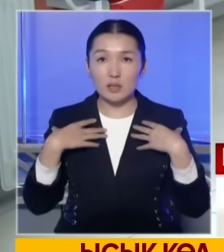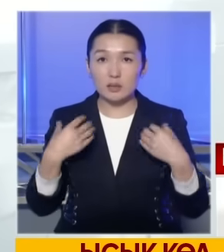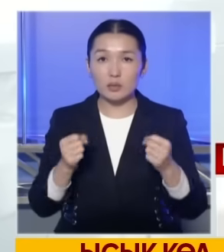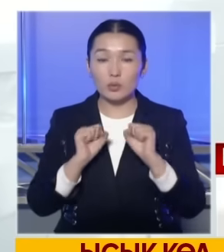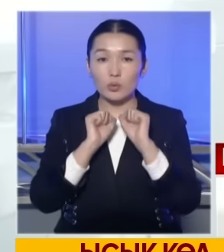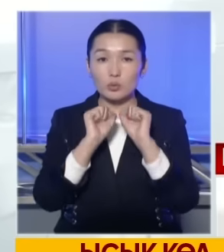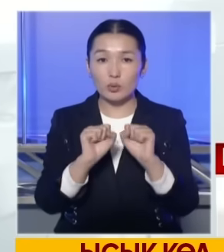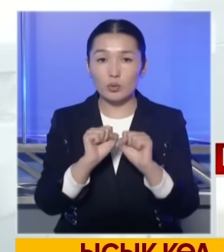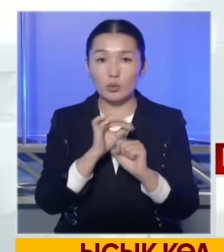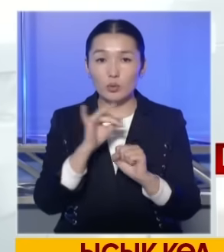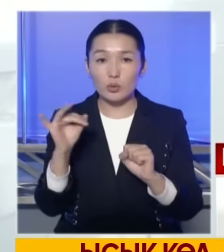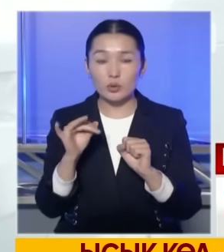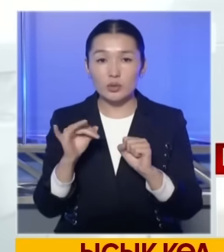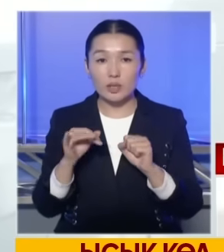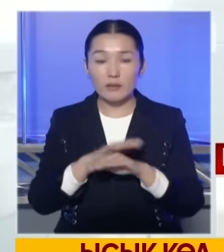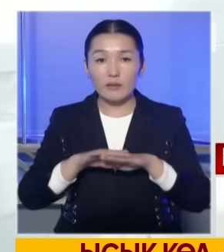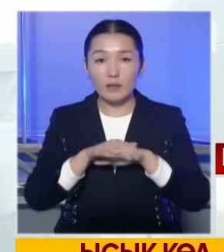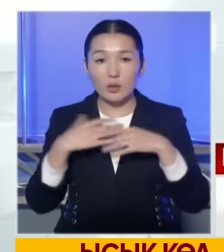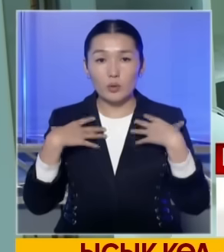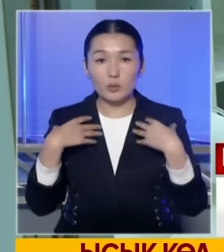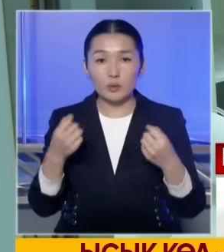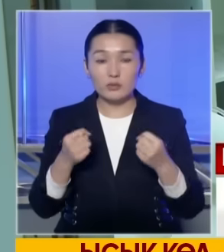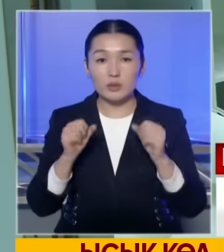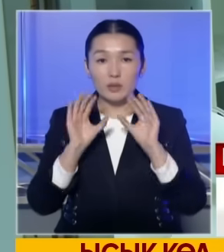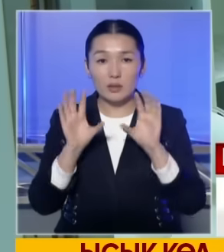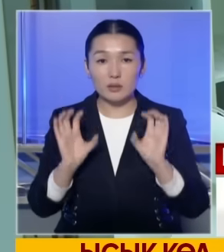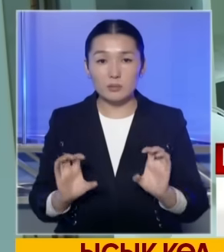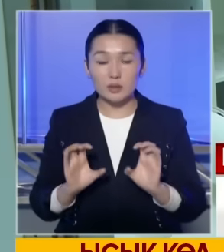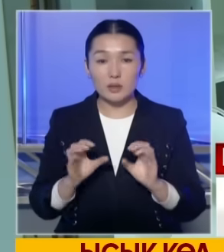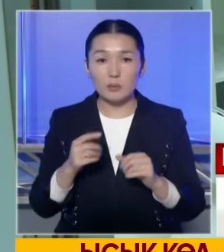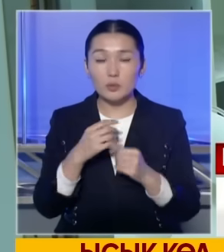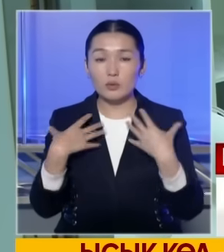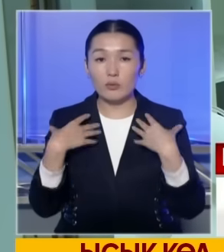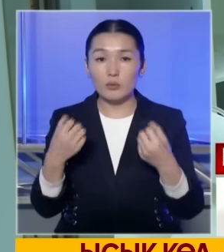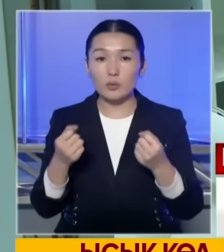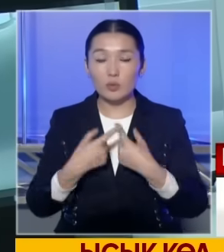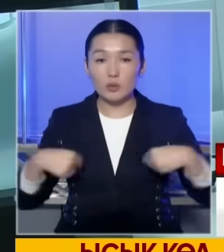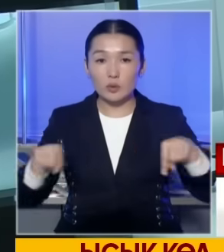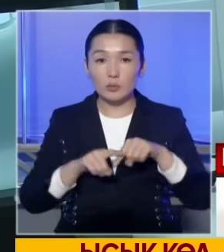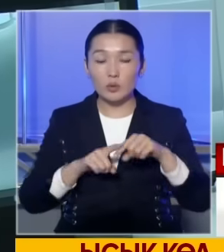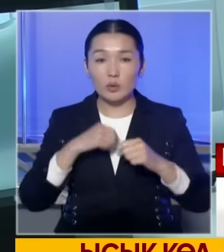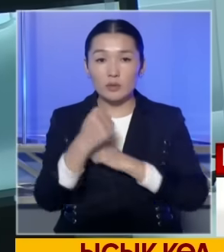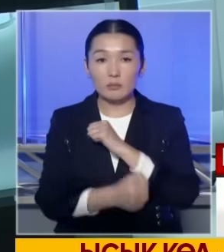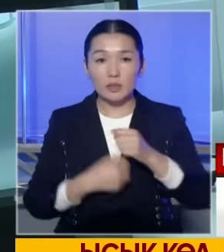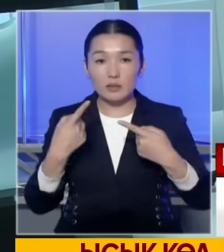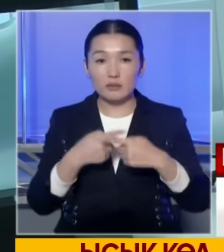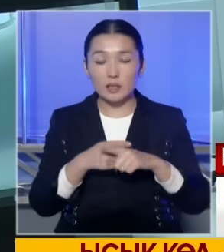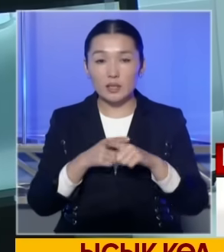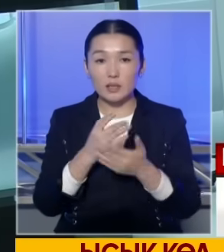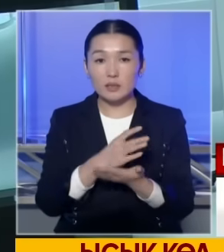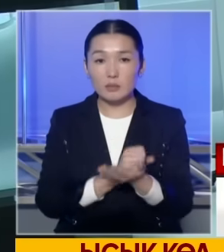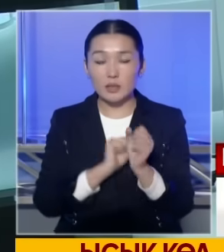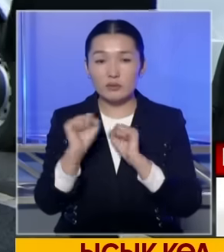коргоо жөнүндө жана коомдук саламаттык сактоо жөнүндө мыйзамдар. Ошондой эле саламаттык сактоо уюмдарынын материалдык техникалык базасын чыңдоого көңүл